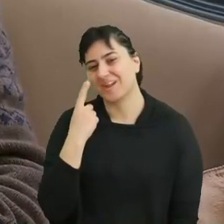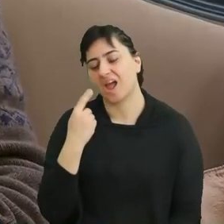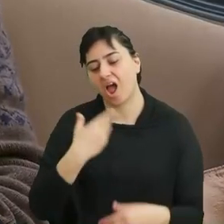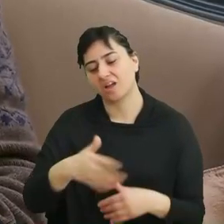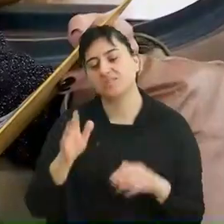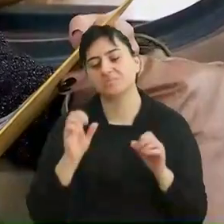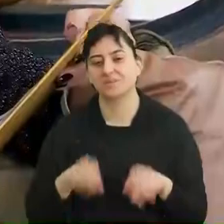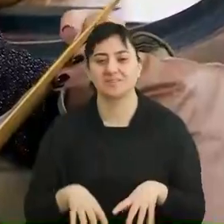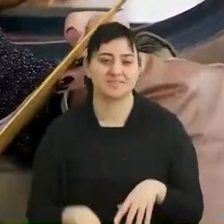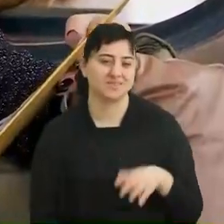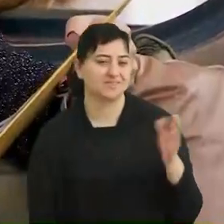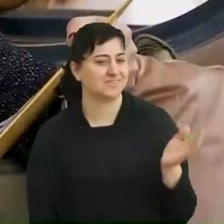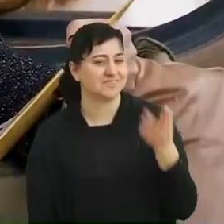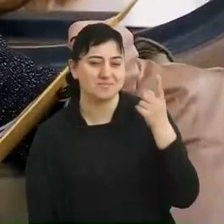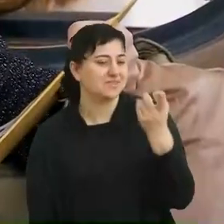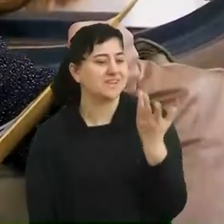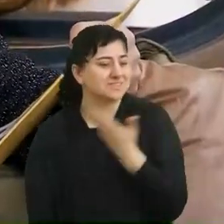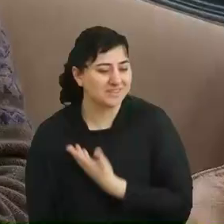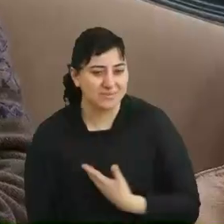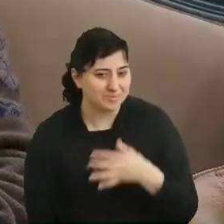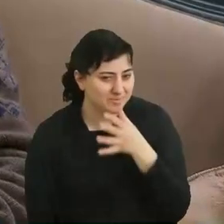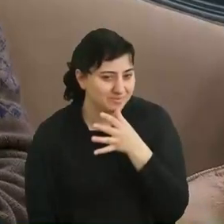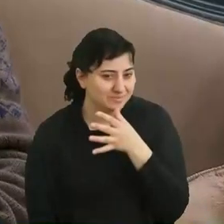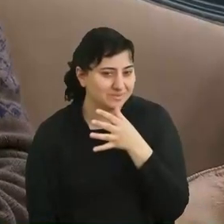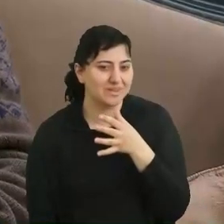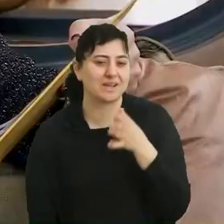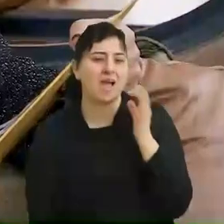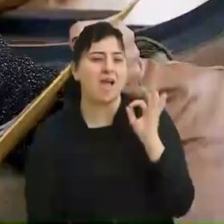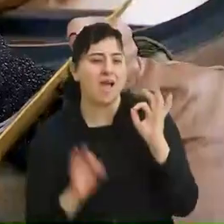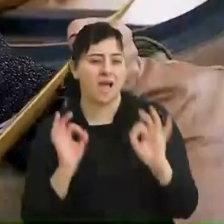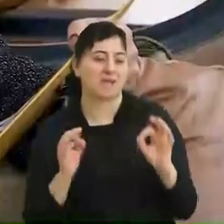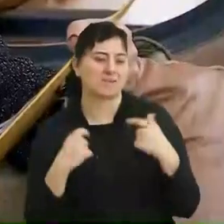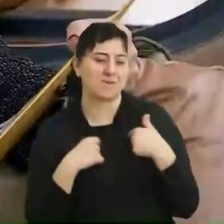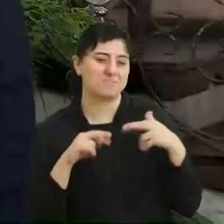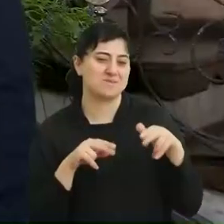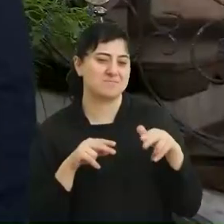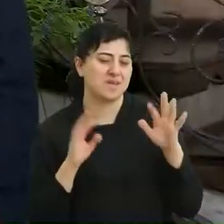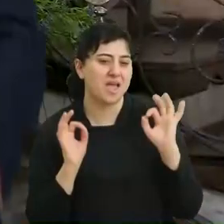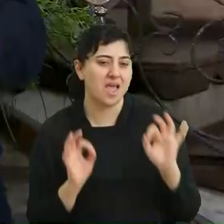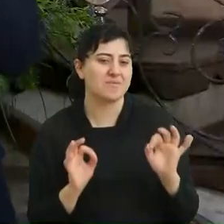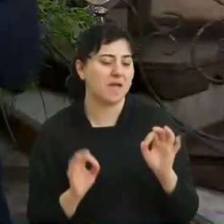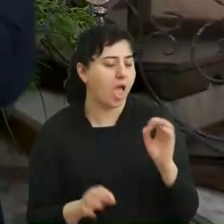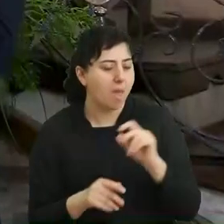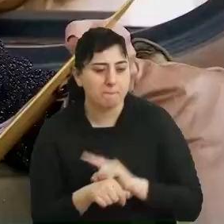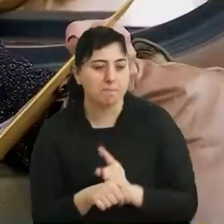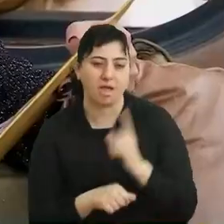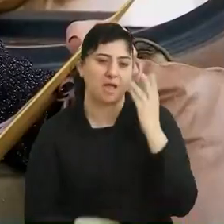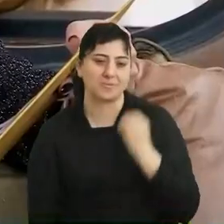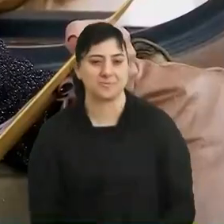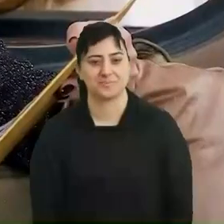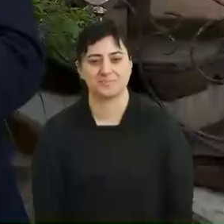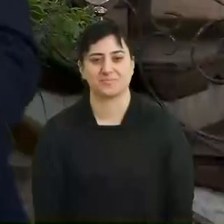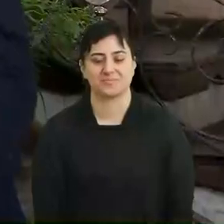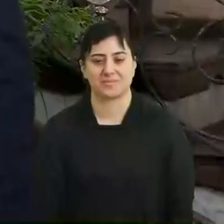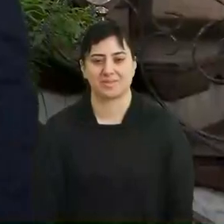akışına bıraktık. Ha bu yöndesini seviyorum bilir misin Serpil? Aynı benim gibi. Lep demeden leblebi anlayın.